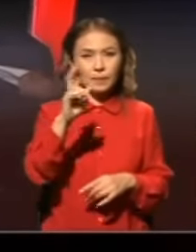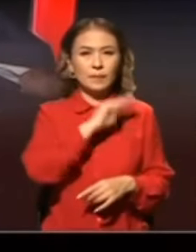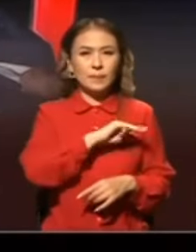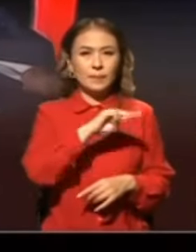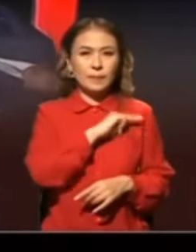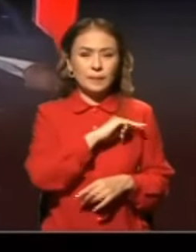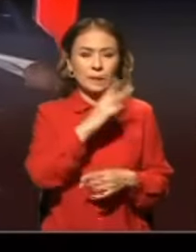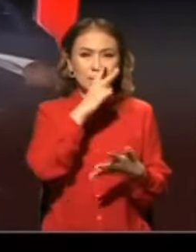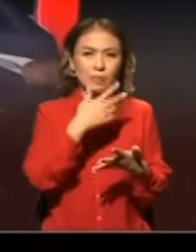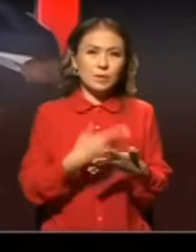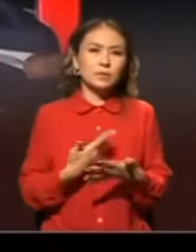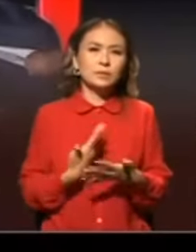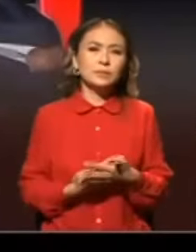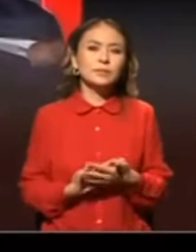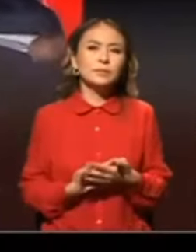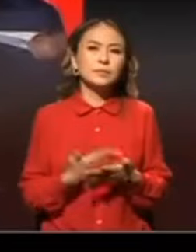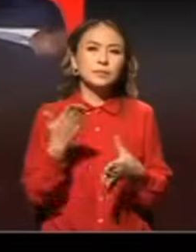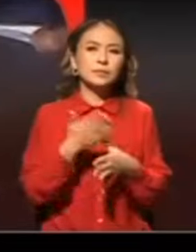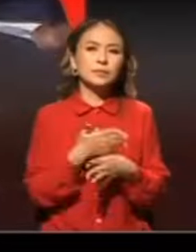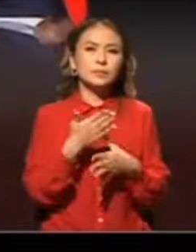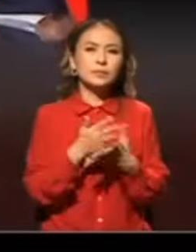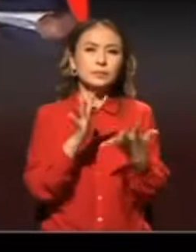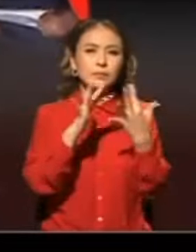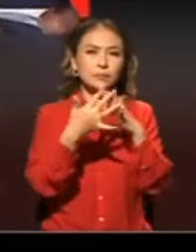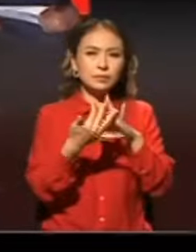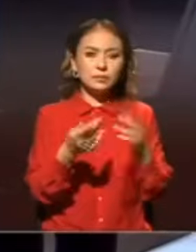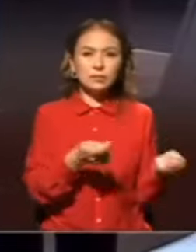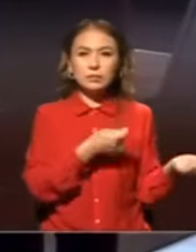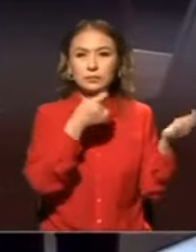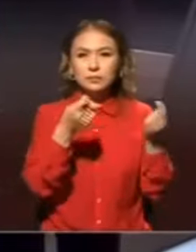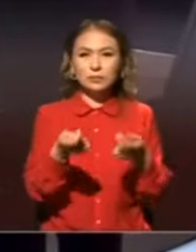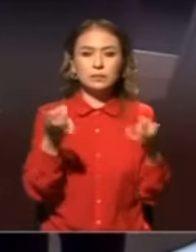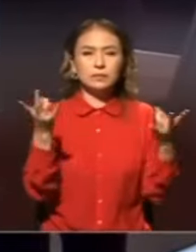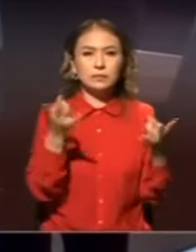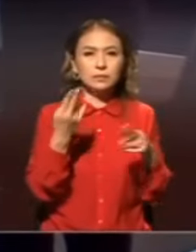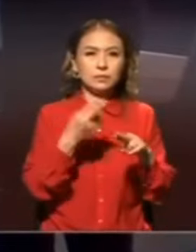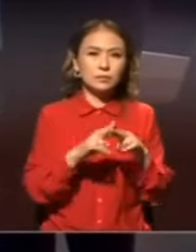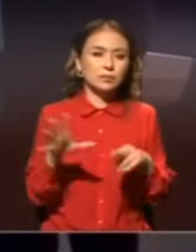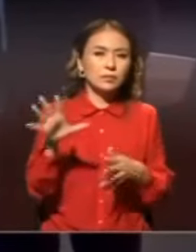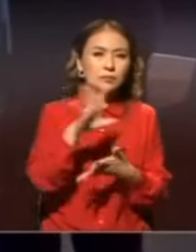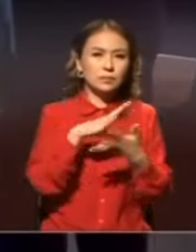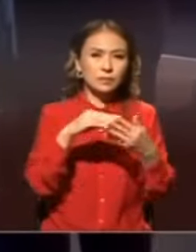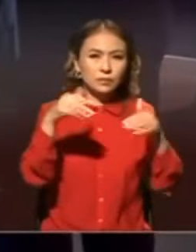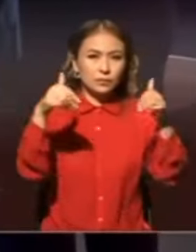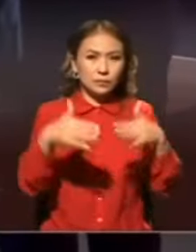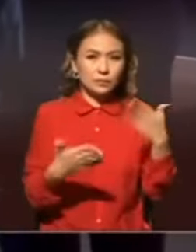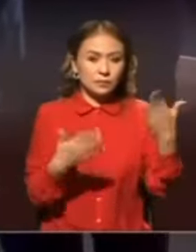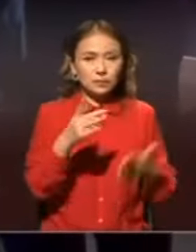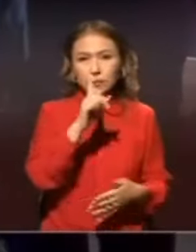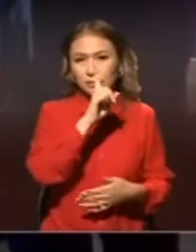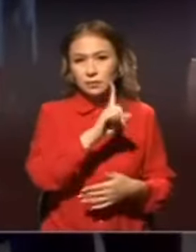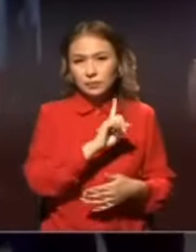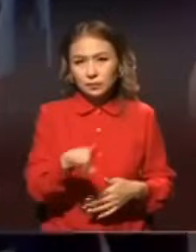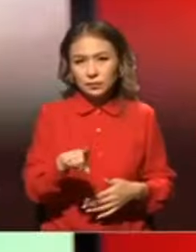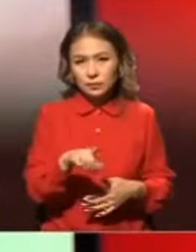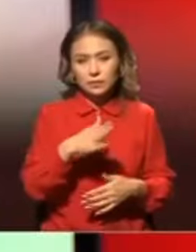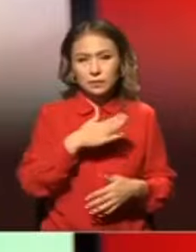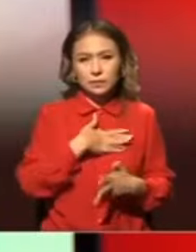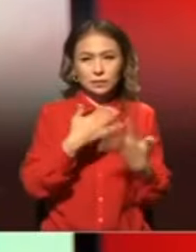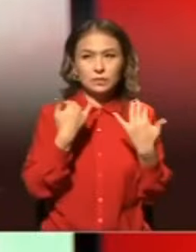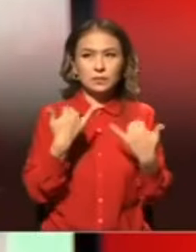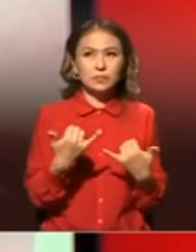қызметті көрсету көмектерін ауылға жеткізу керек. Осының барлығын шешпей, біз